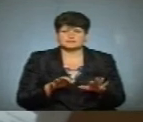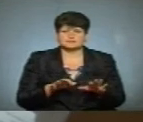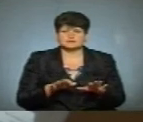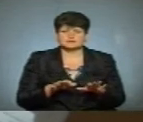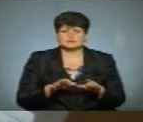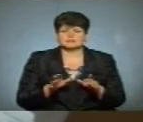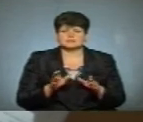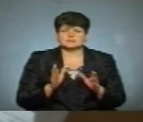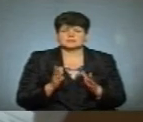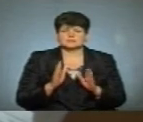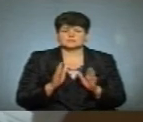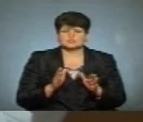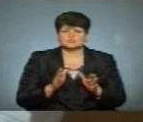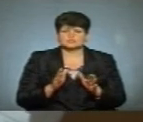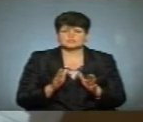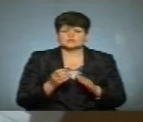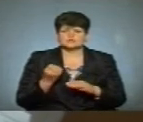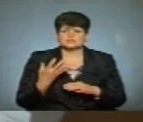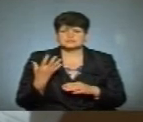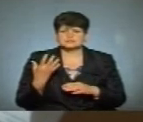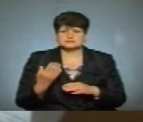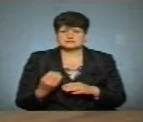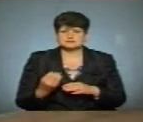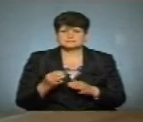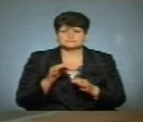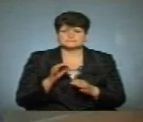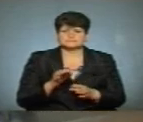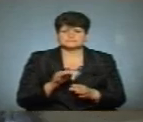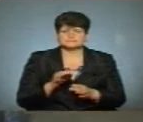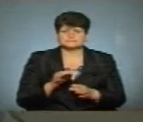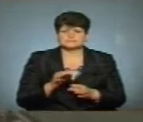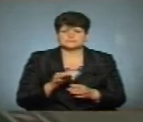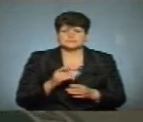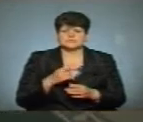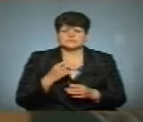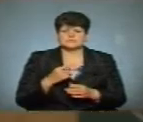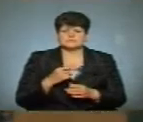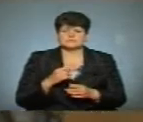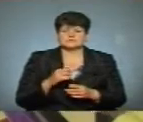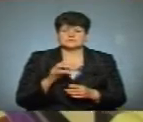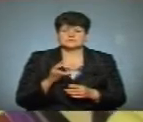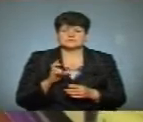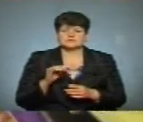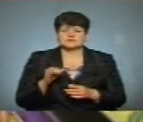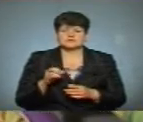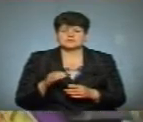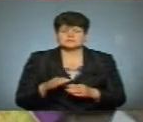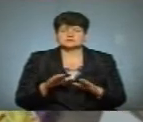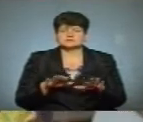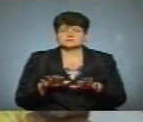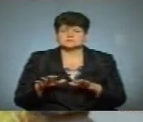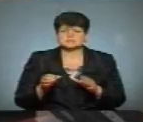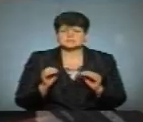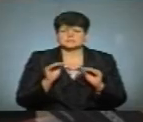вони перебуватимуть 14 днів на обсервації. За словами Наталії Білянської, на стележах, відведених для